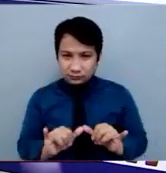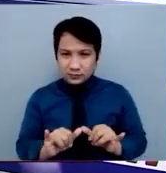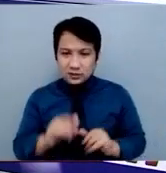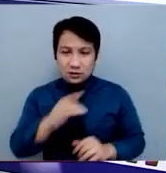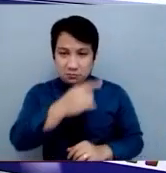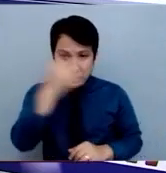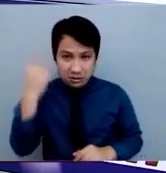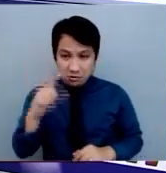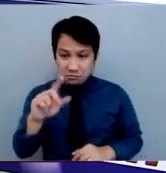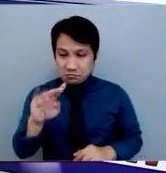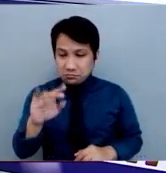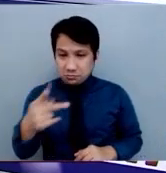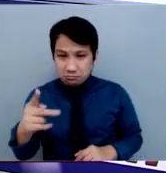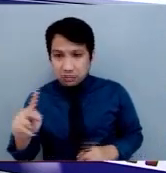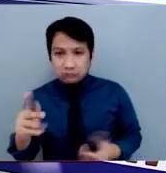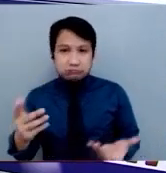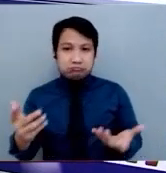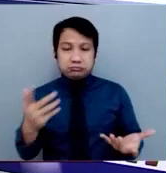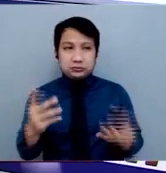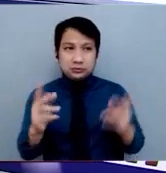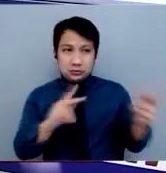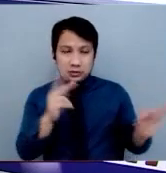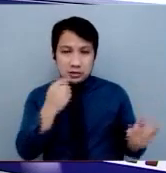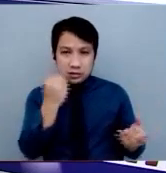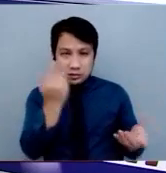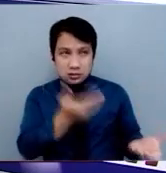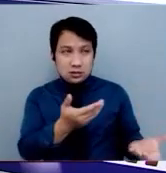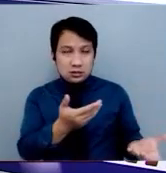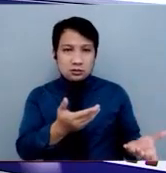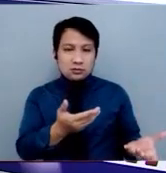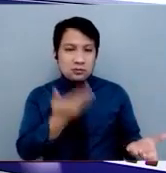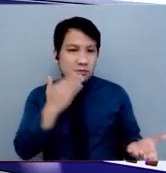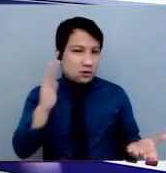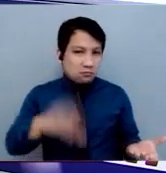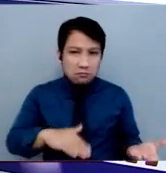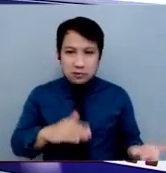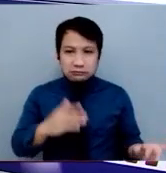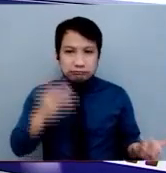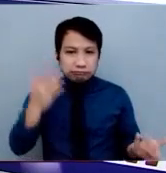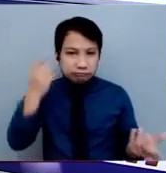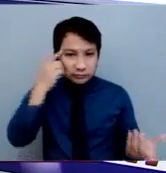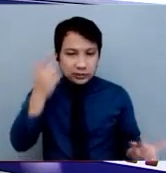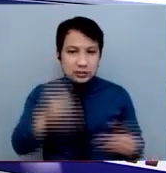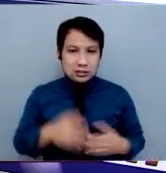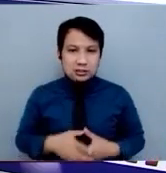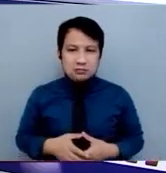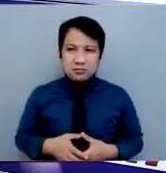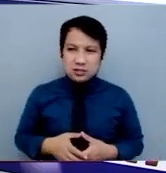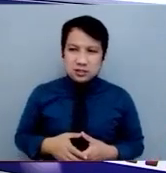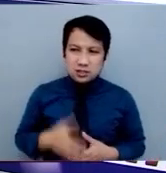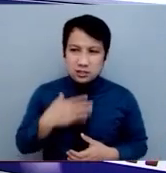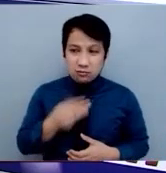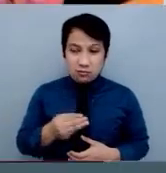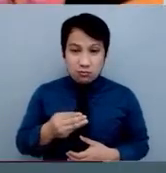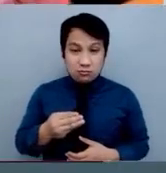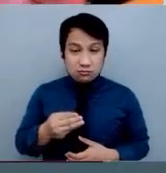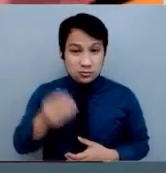kumbaga yung mga people with evil intentions? Ano yung context nito? So, palagi ko white hats sila